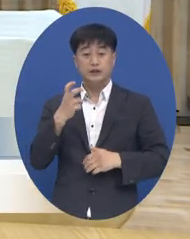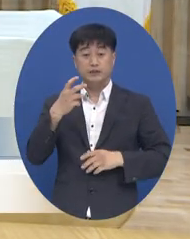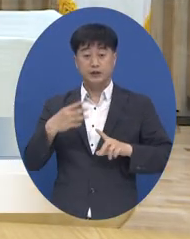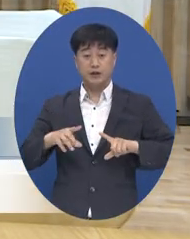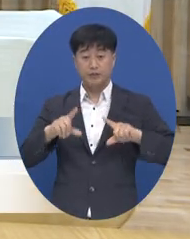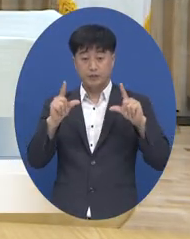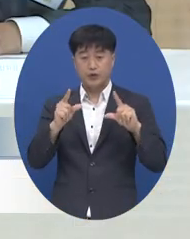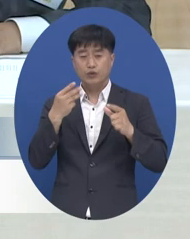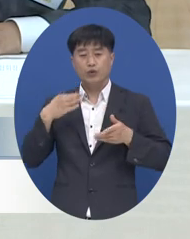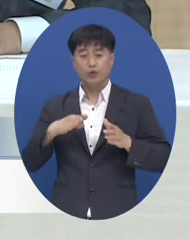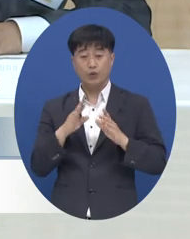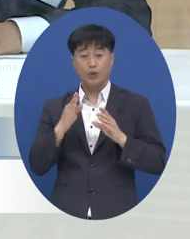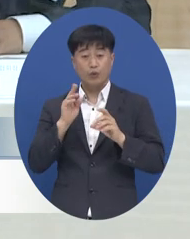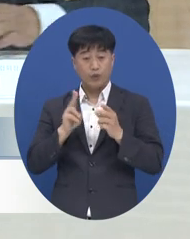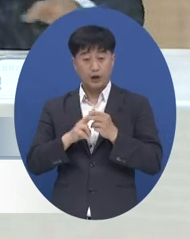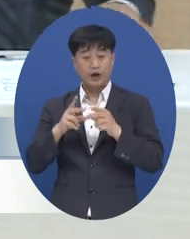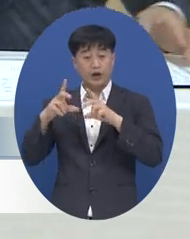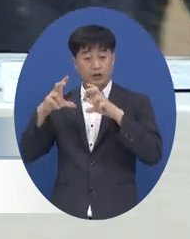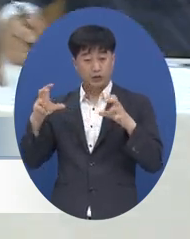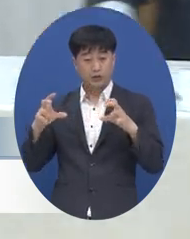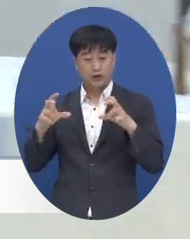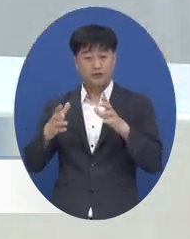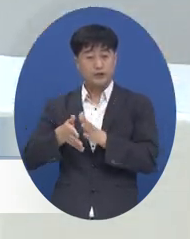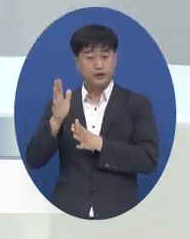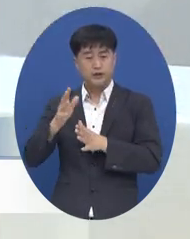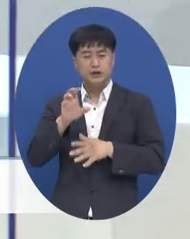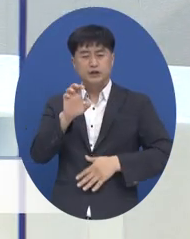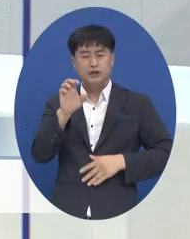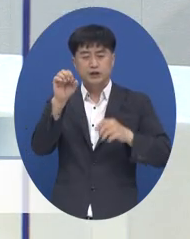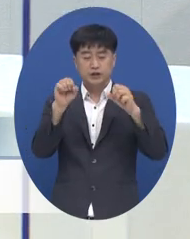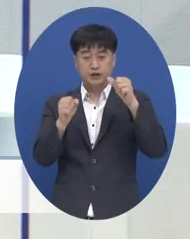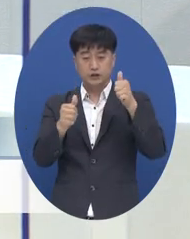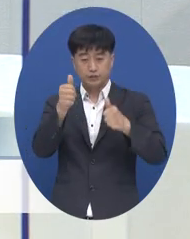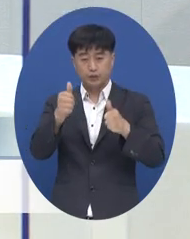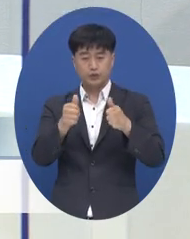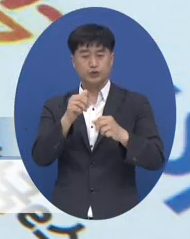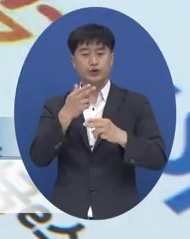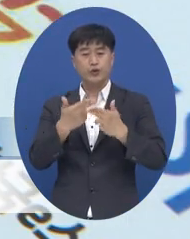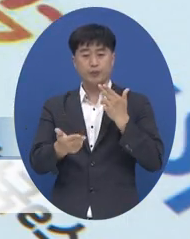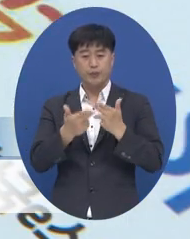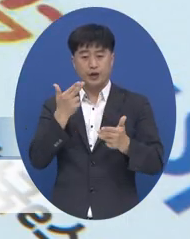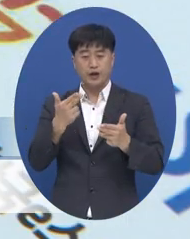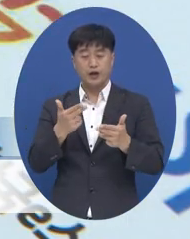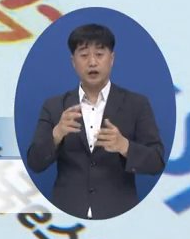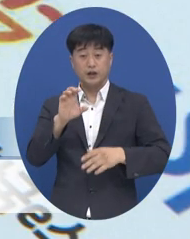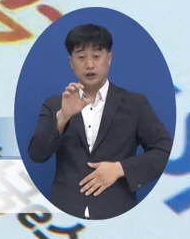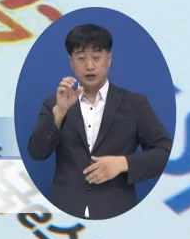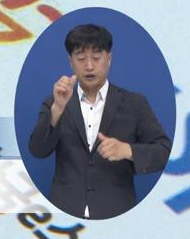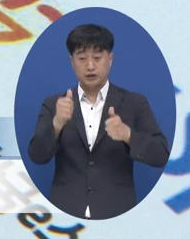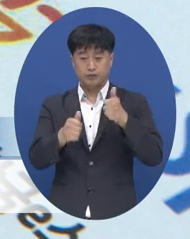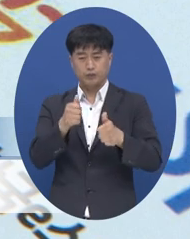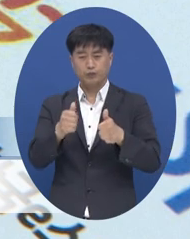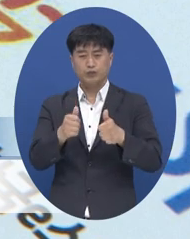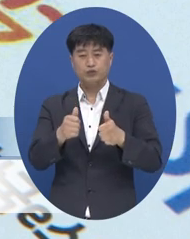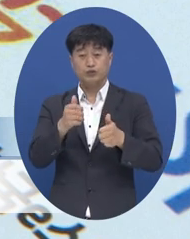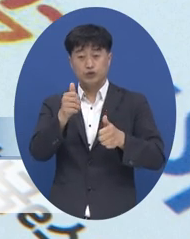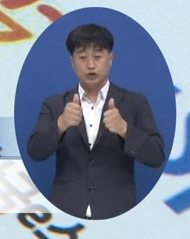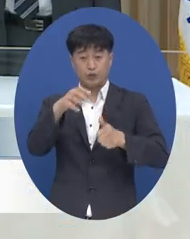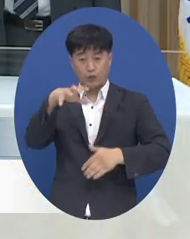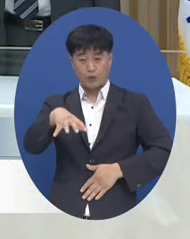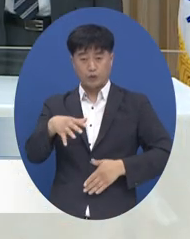23일엔 경기도와 성남시, 한국 e스포츠협회가 e스포츠 전용 경기장 조성 사업을 원활하게